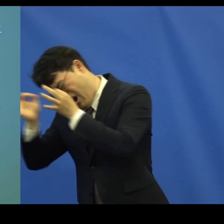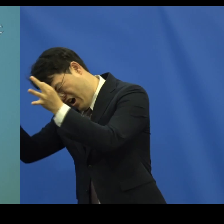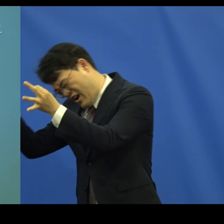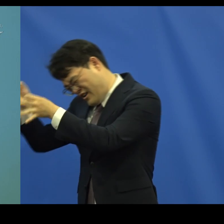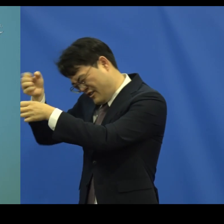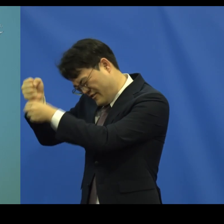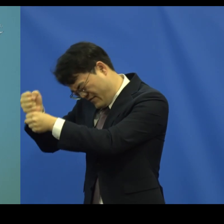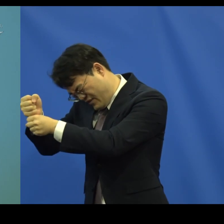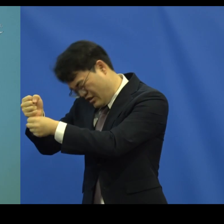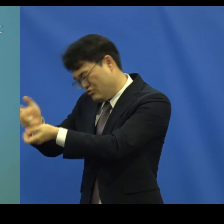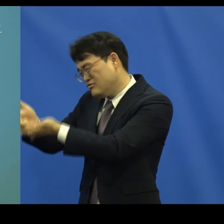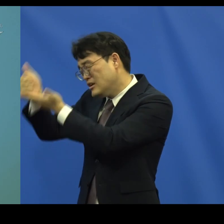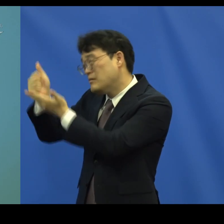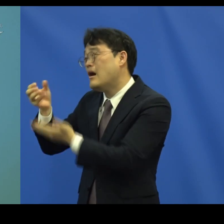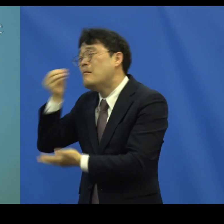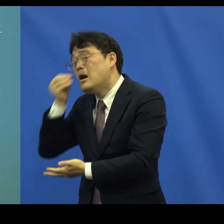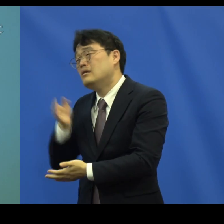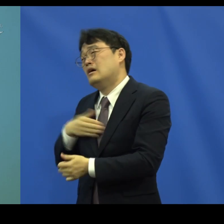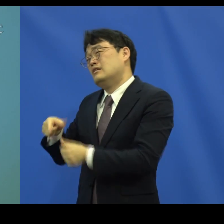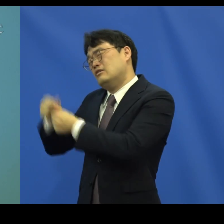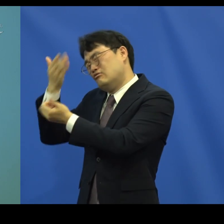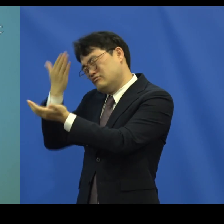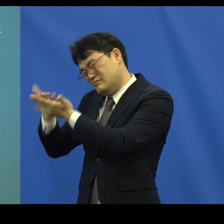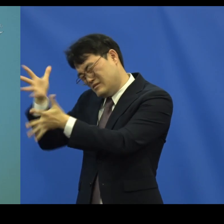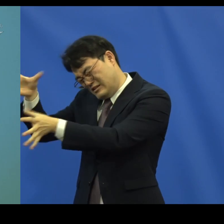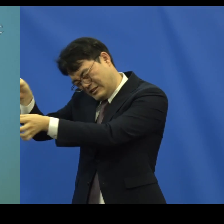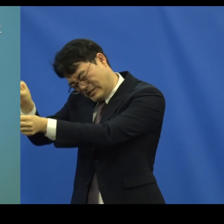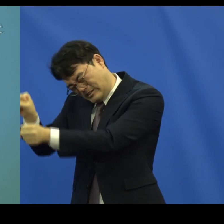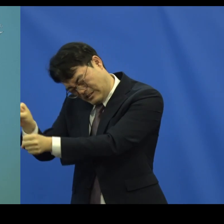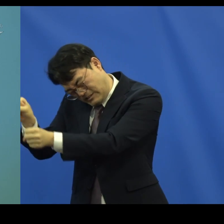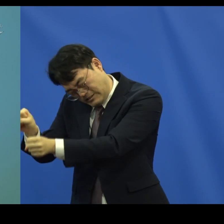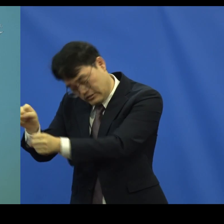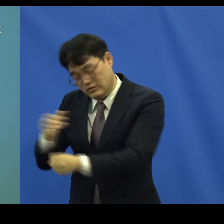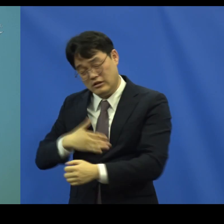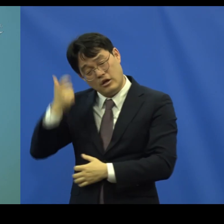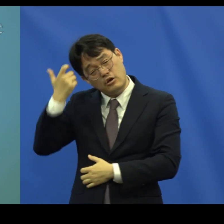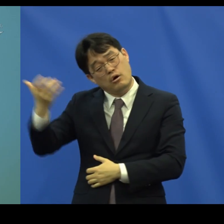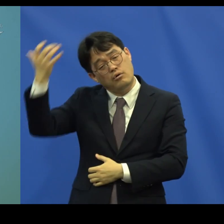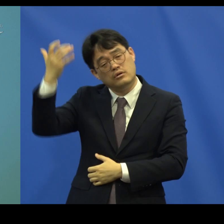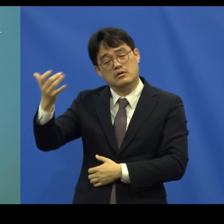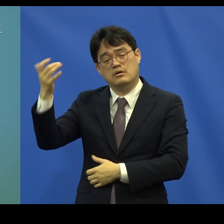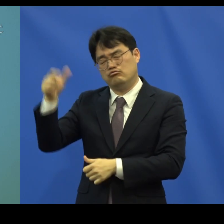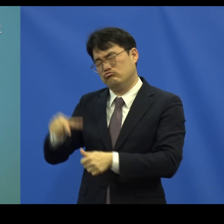나를 살려주십시오. 내 영혼을 깊은 수렁에서 건져주십시오.